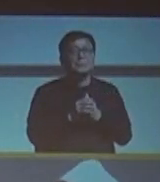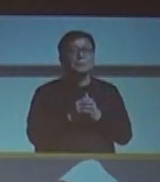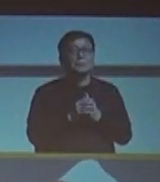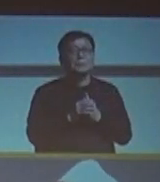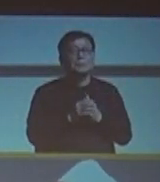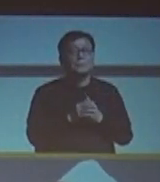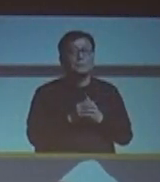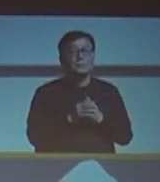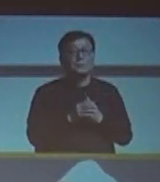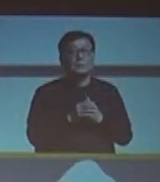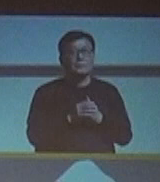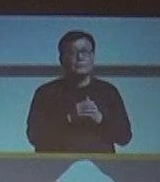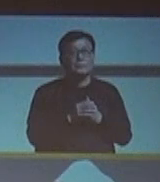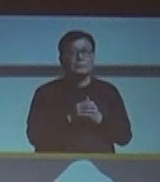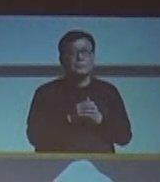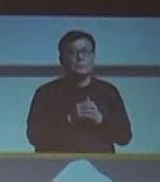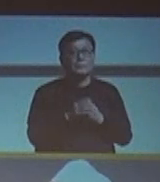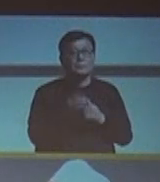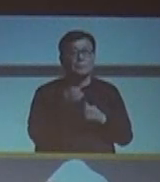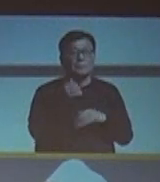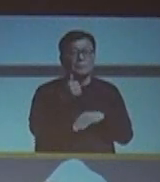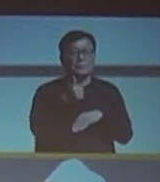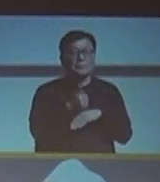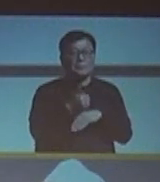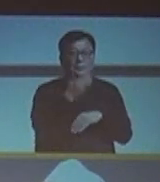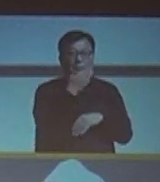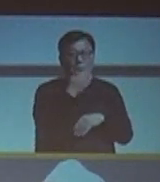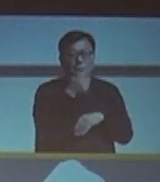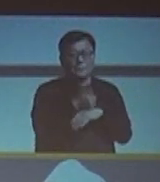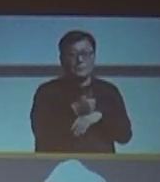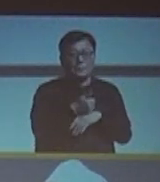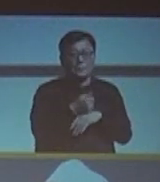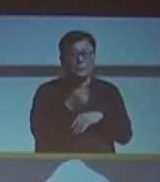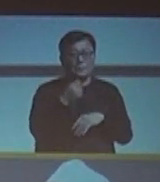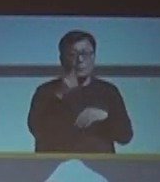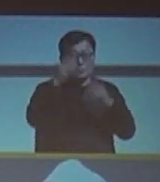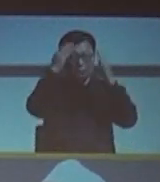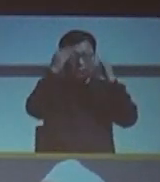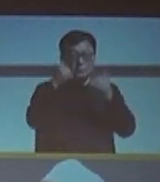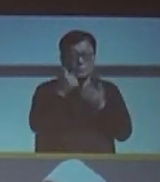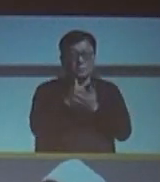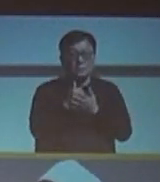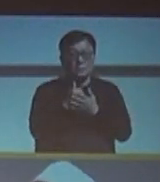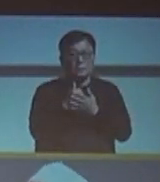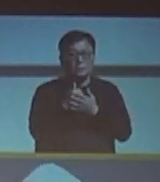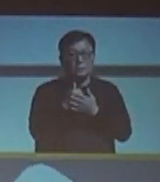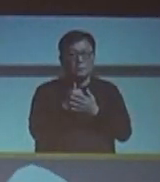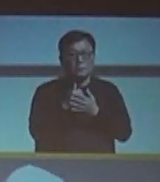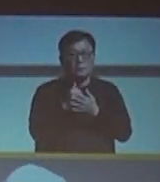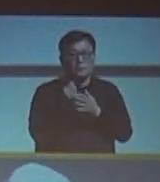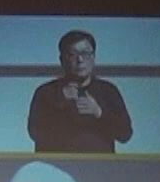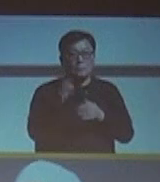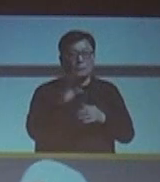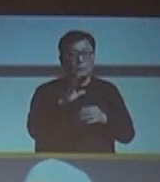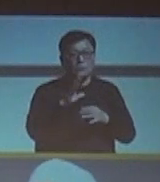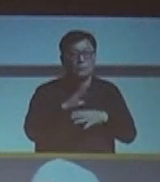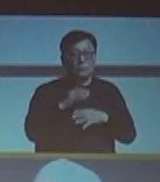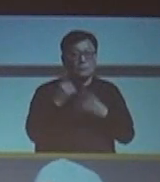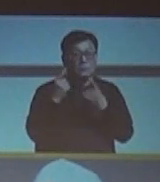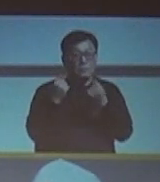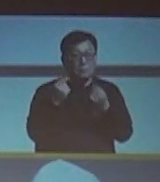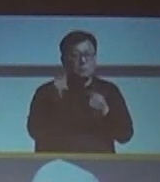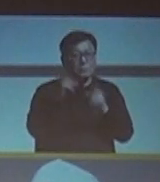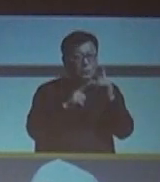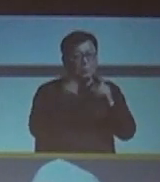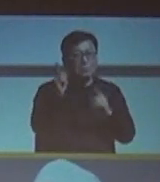우리 마지막으로 우리 순현님도 한 말씀 해주세요. 네, 우리 구지임 신부님에 대해서 네. 아 이런 점이 놀랍다 아니면 여전하구나 똑같다